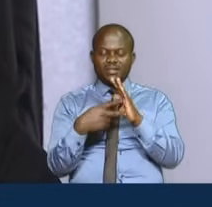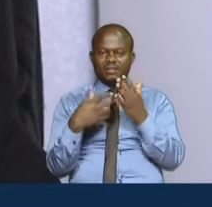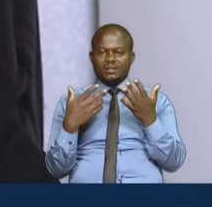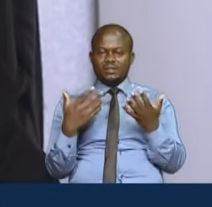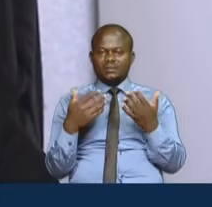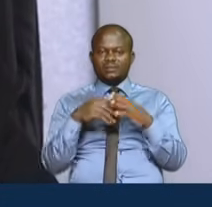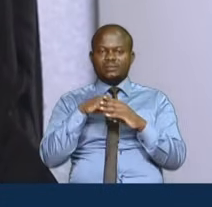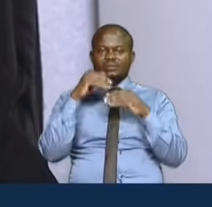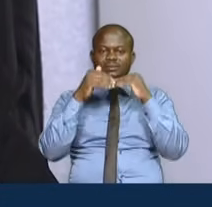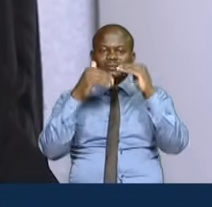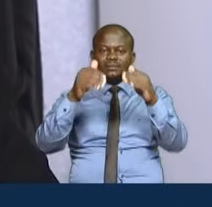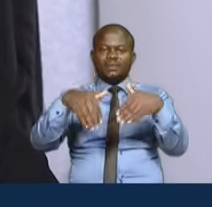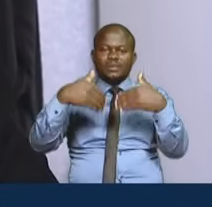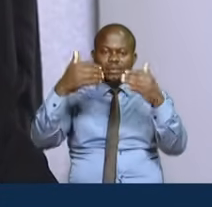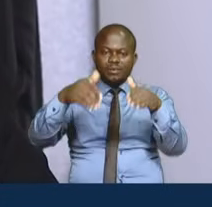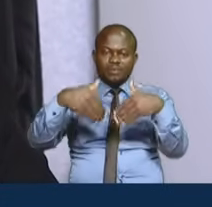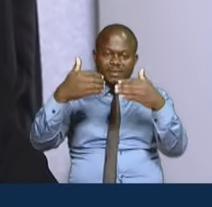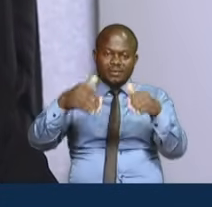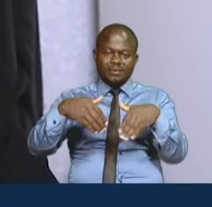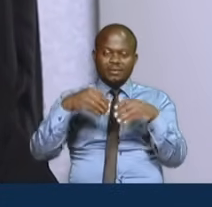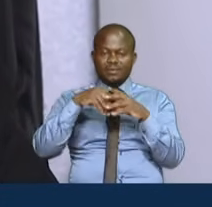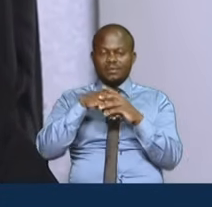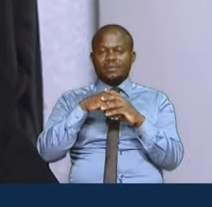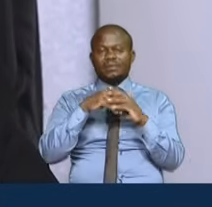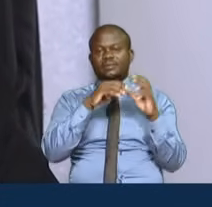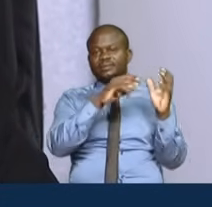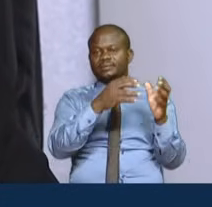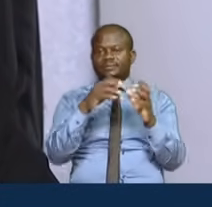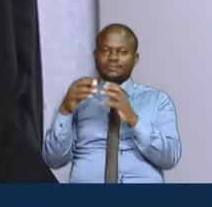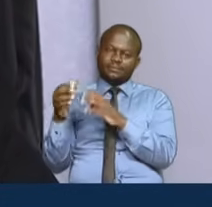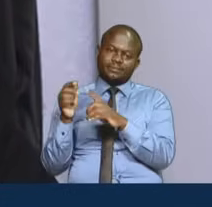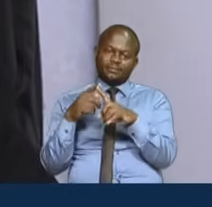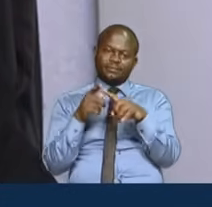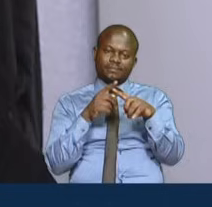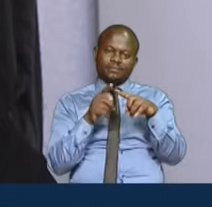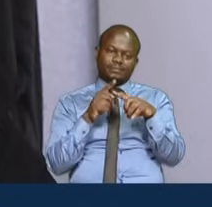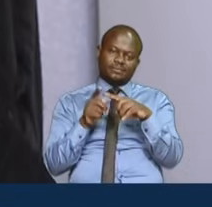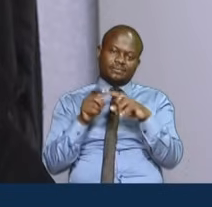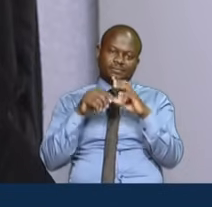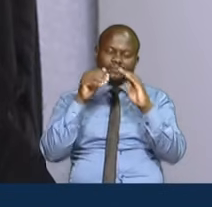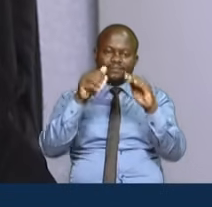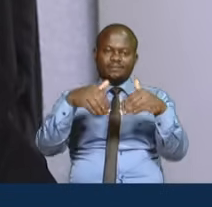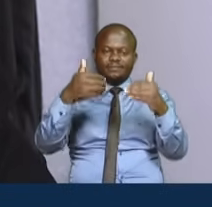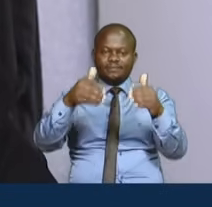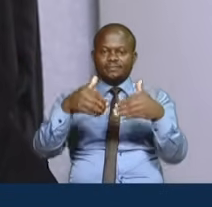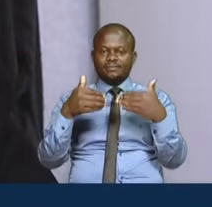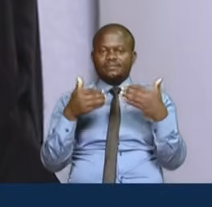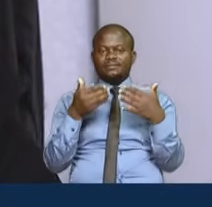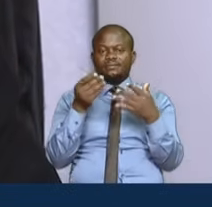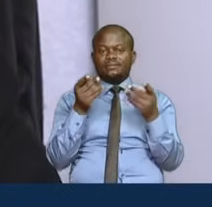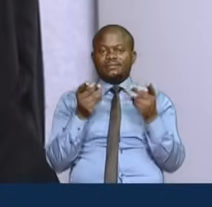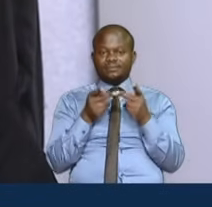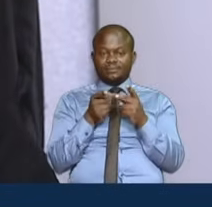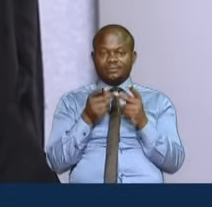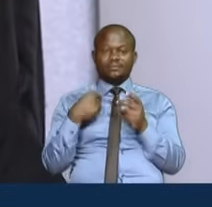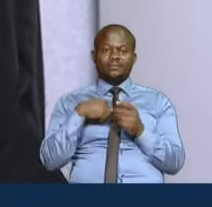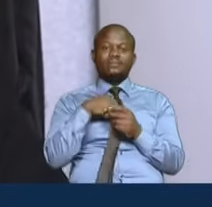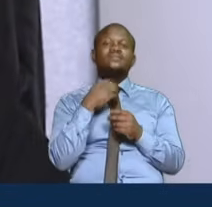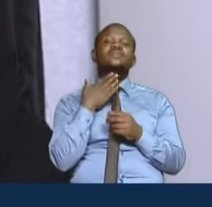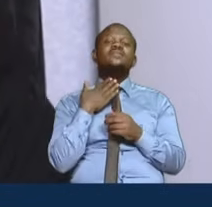mu rwego rw'ubuhinzi mu byiciro bitandukanye by'ubuhinzi, aho twifuza ko